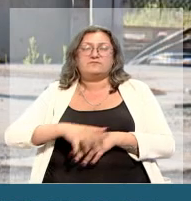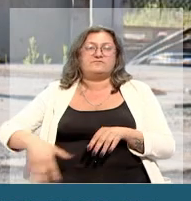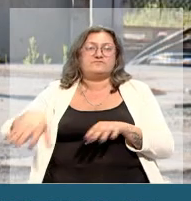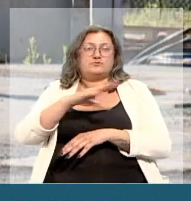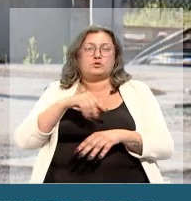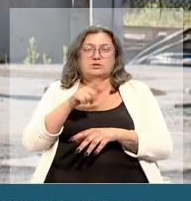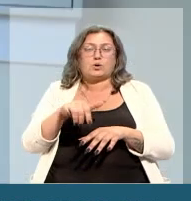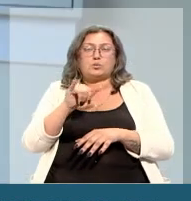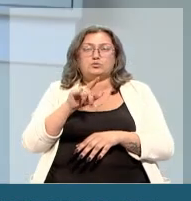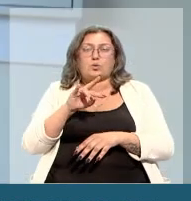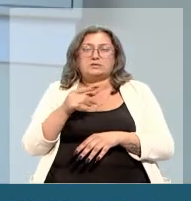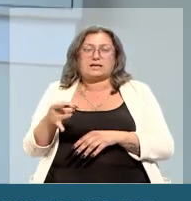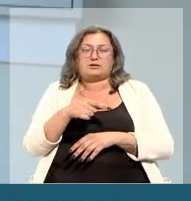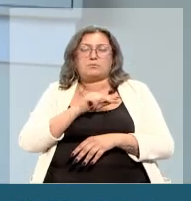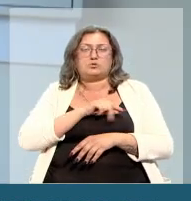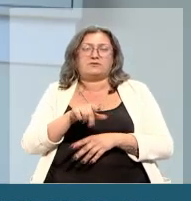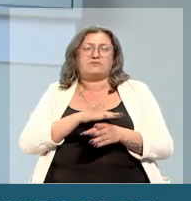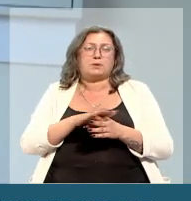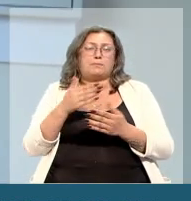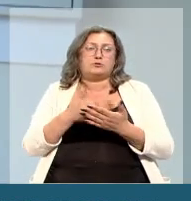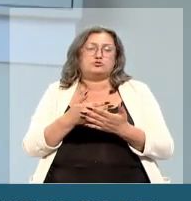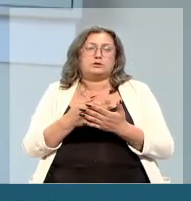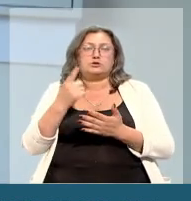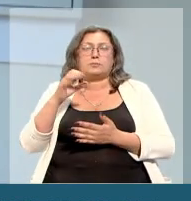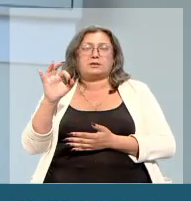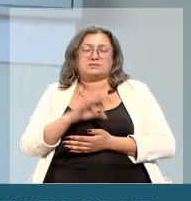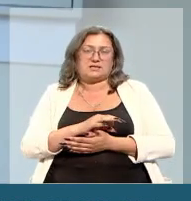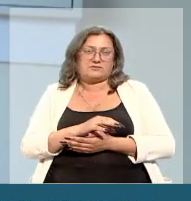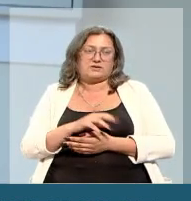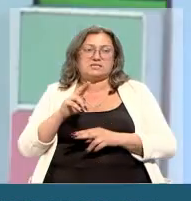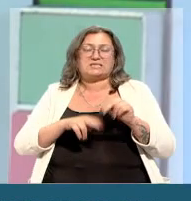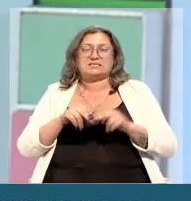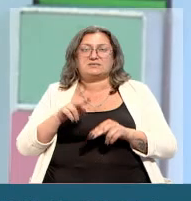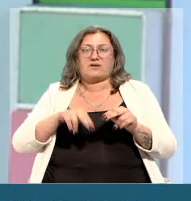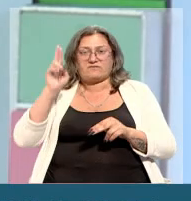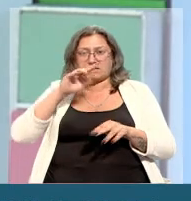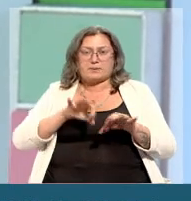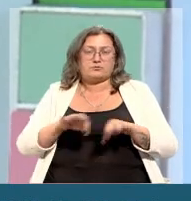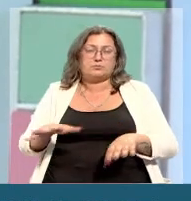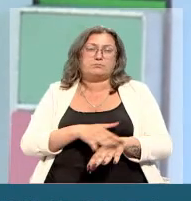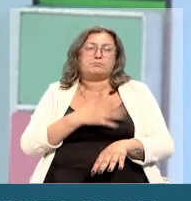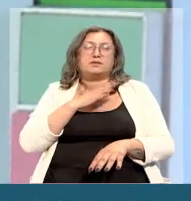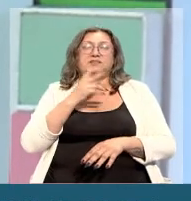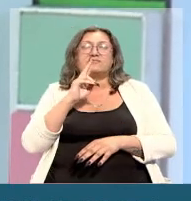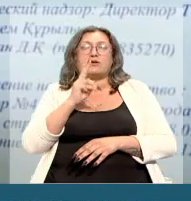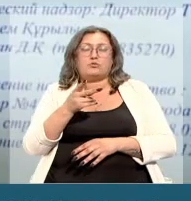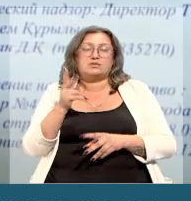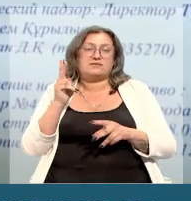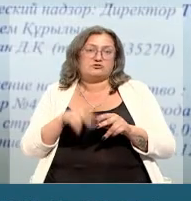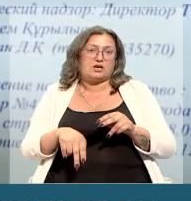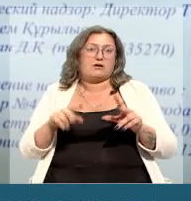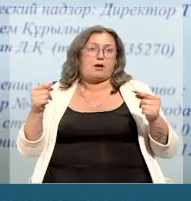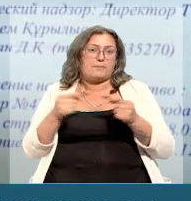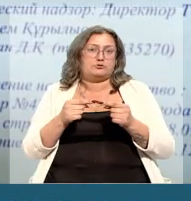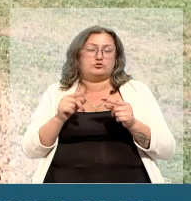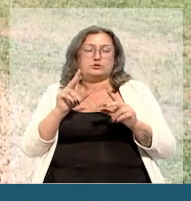население Узункольского района. Работа здесь выполнена практически на 100%. Строительство водопровода длилось 2 года, завершили его в